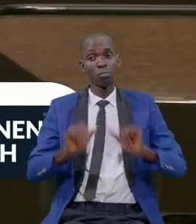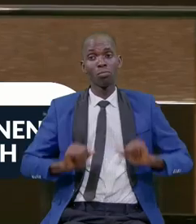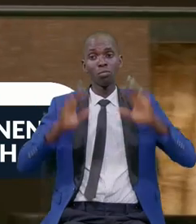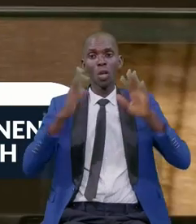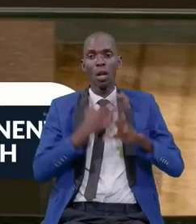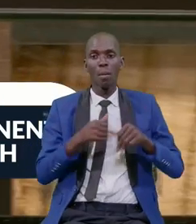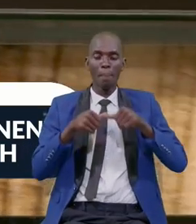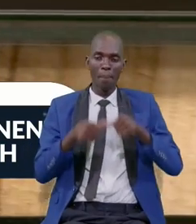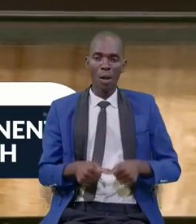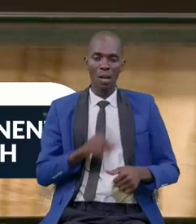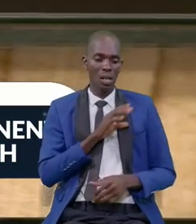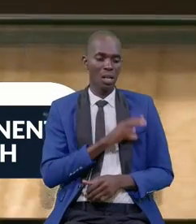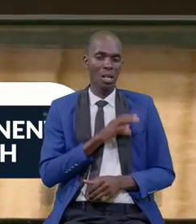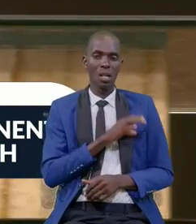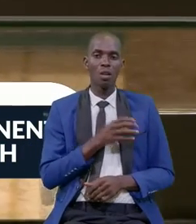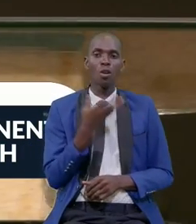de la foi